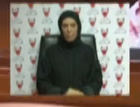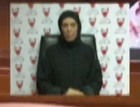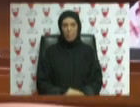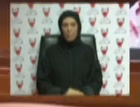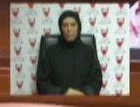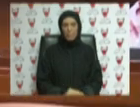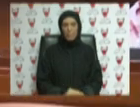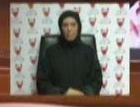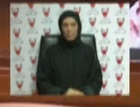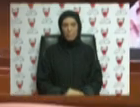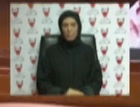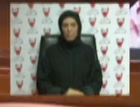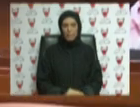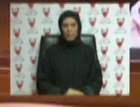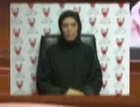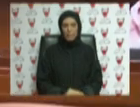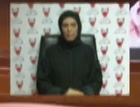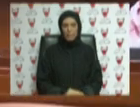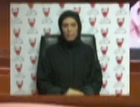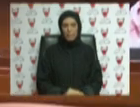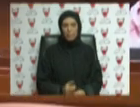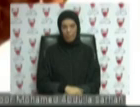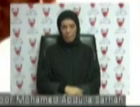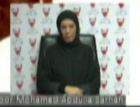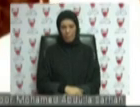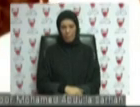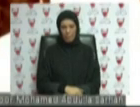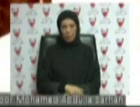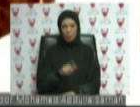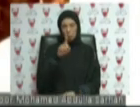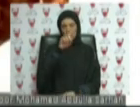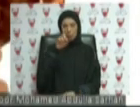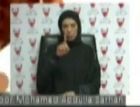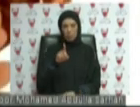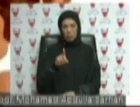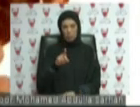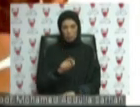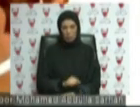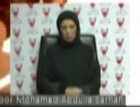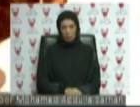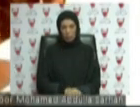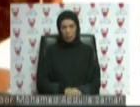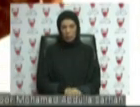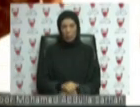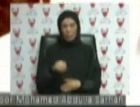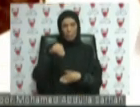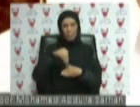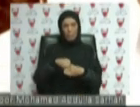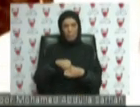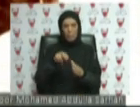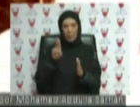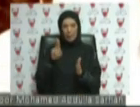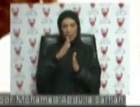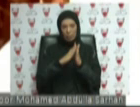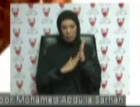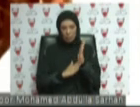فهذه إجراءات فعلا التحوط فيها كان لازم. احنا اليوم فخورين أن أيضا تناقل على المستوى الوطني